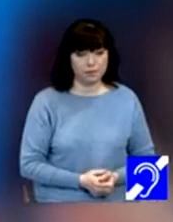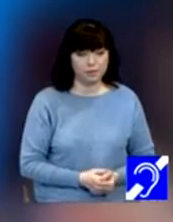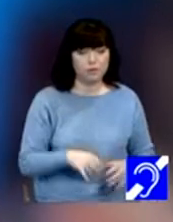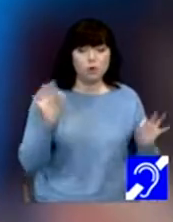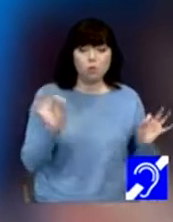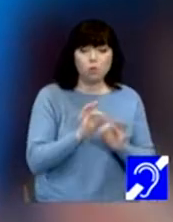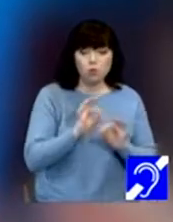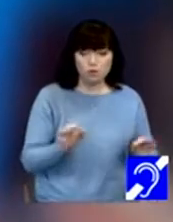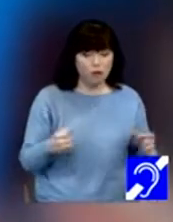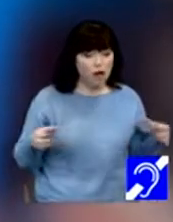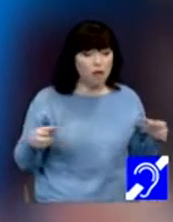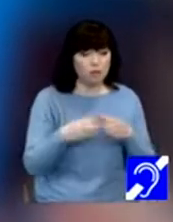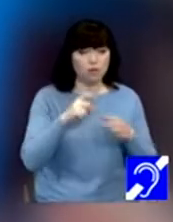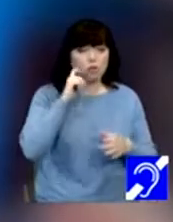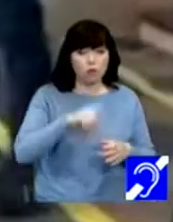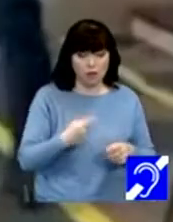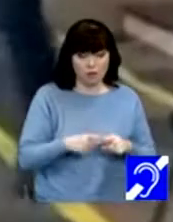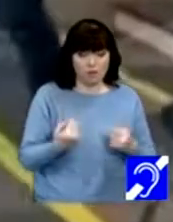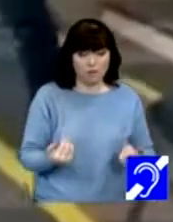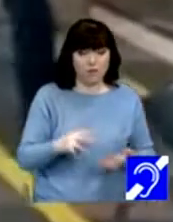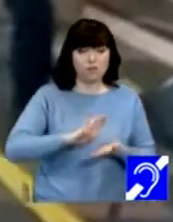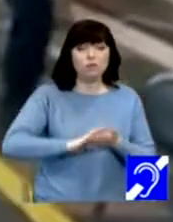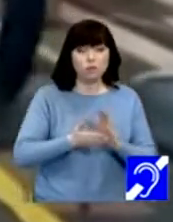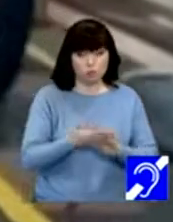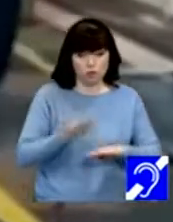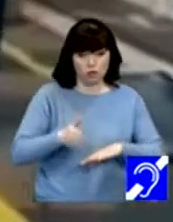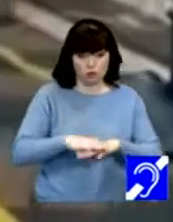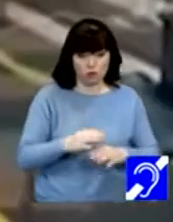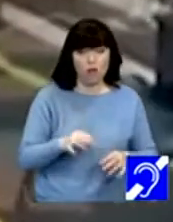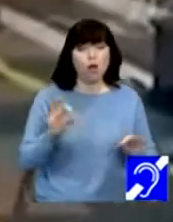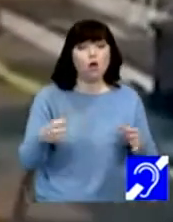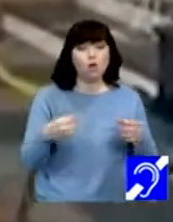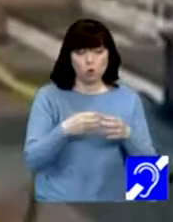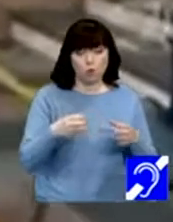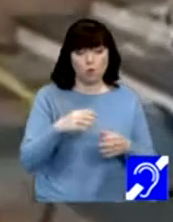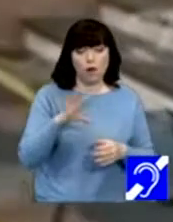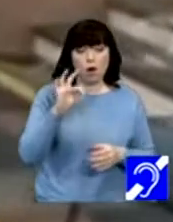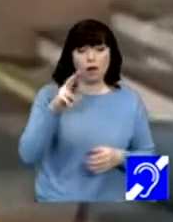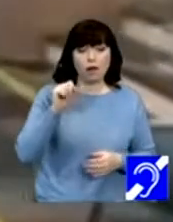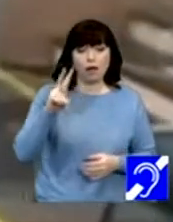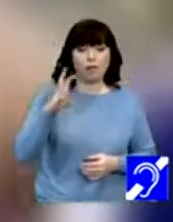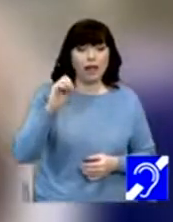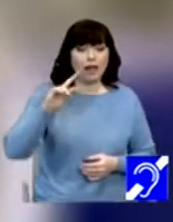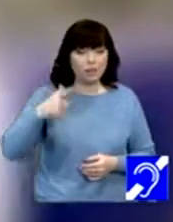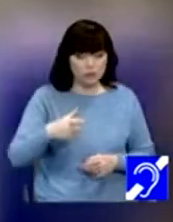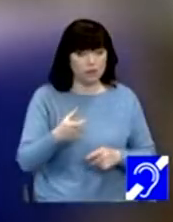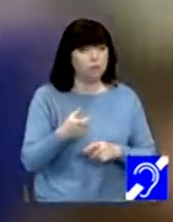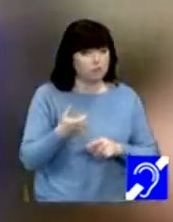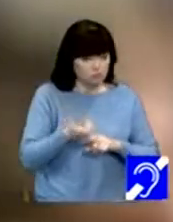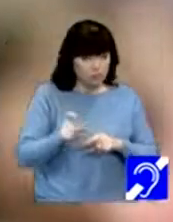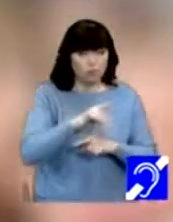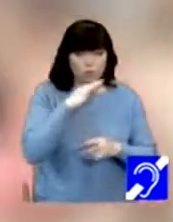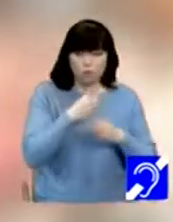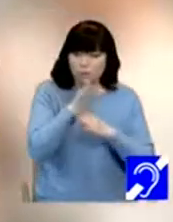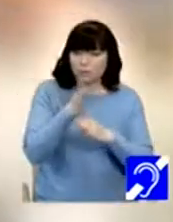Muzica i-a unit pe ucraineni în aceste zile mai mult ca niciodată. Trupa de muzică pop-rock Okeanelzi face cu mult curaj un turneu în